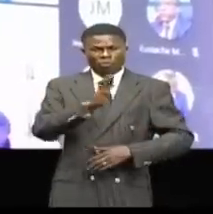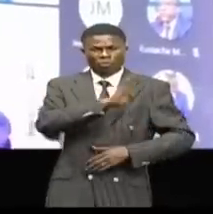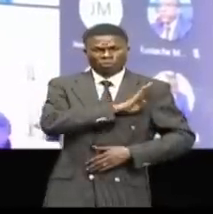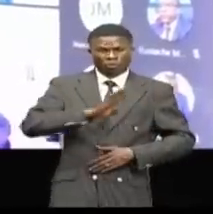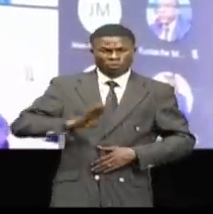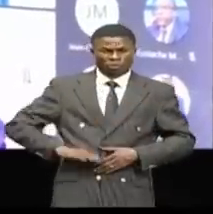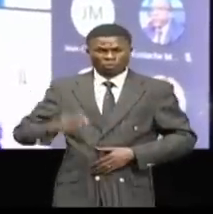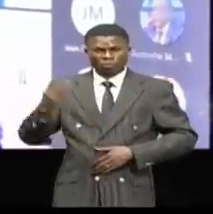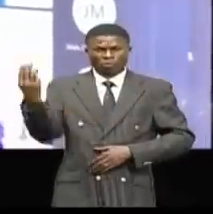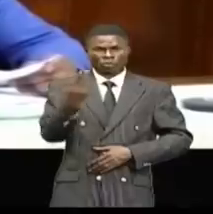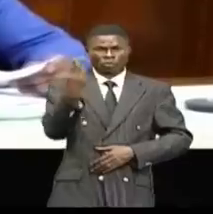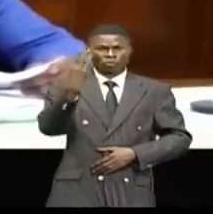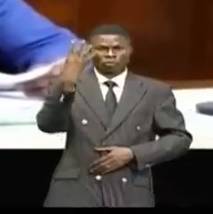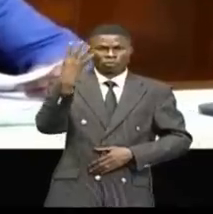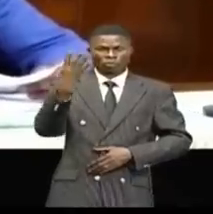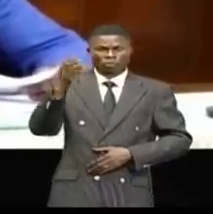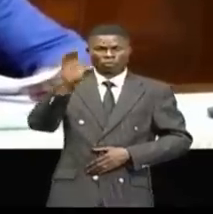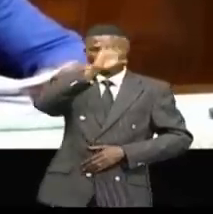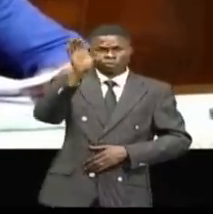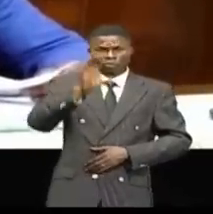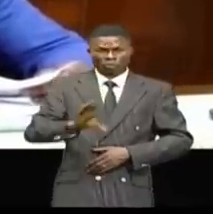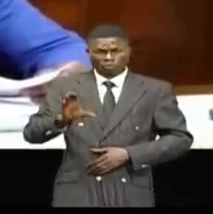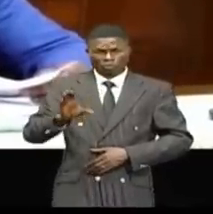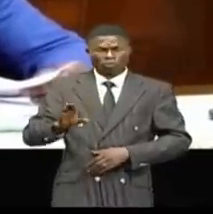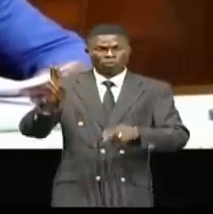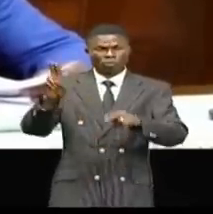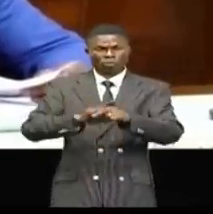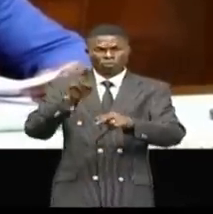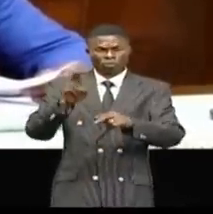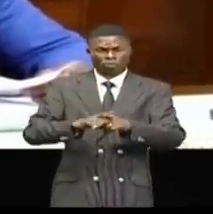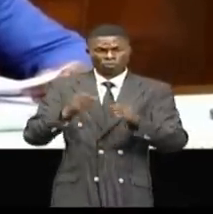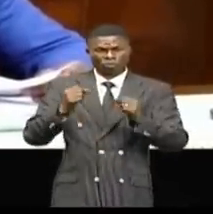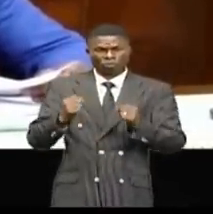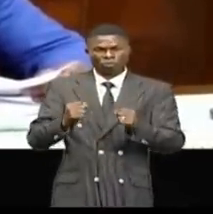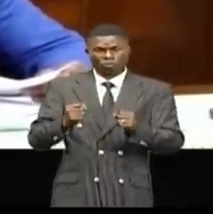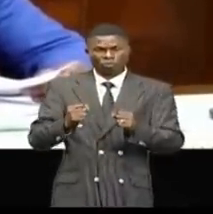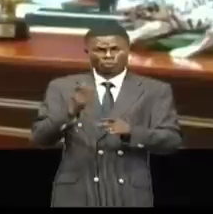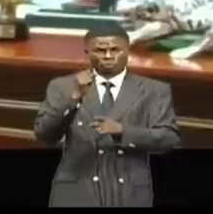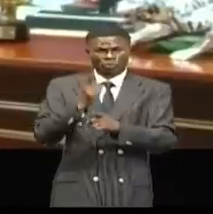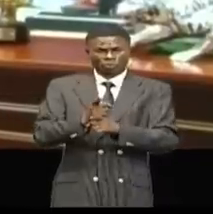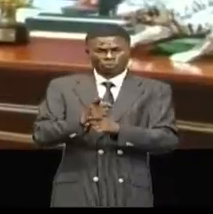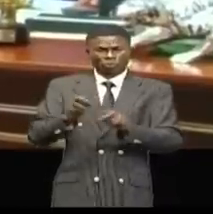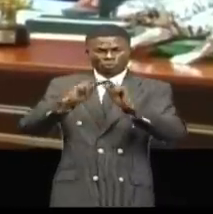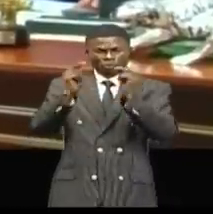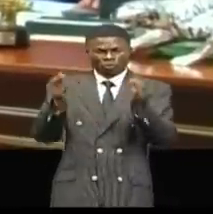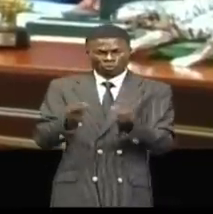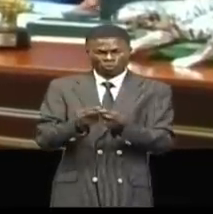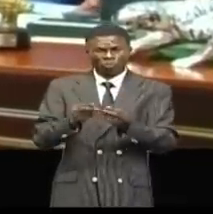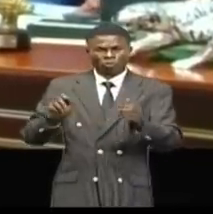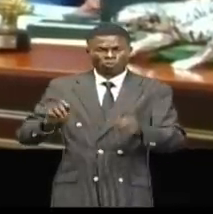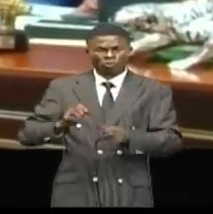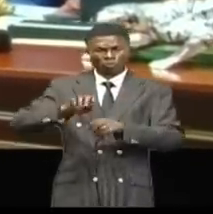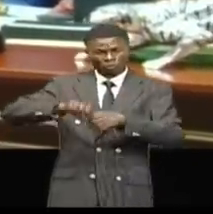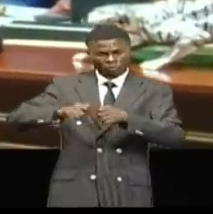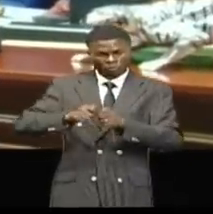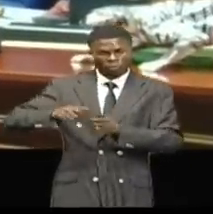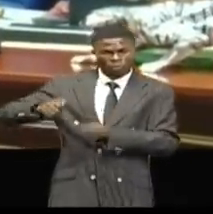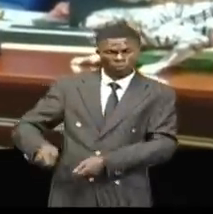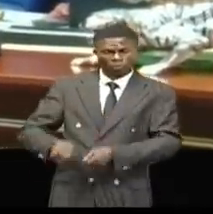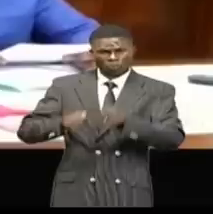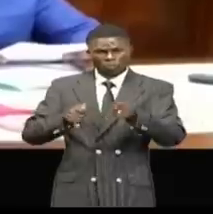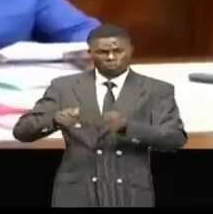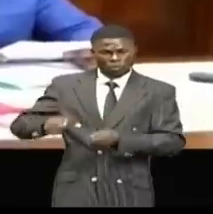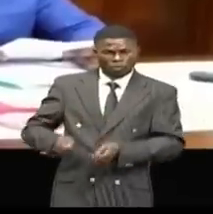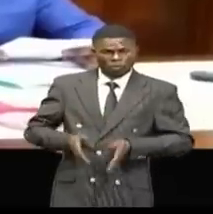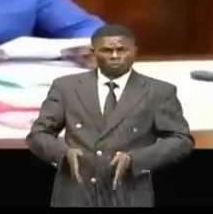des 24 communes dans la mise en œuvre et l'utilisation efficiente des brigades pérennes d'entretien et d'assainissement en sus